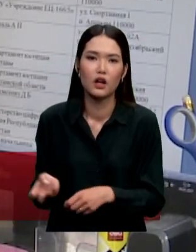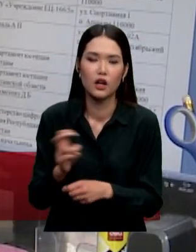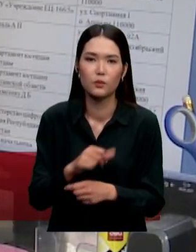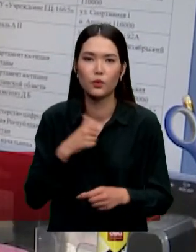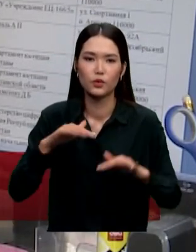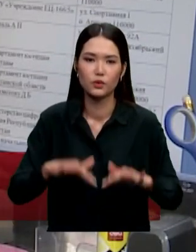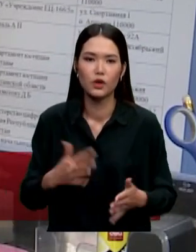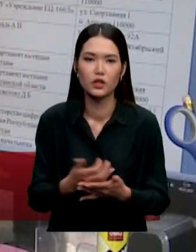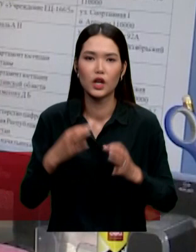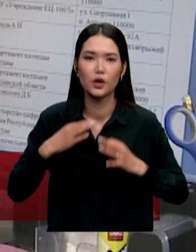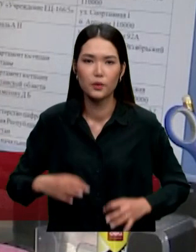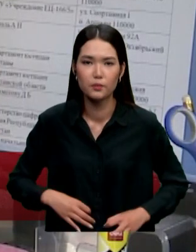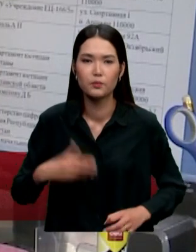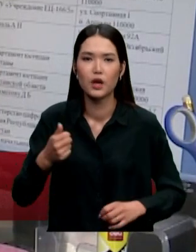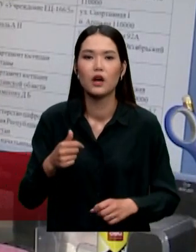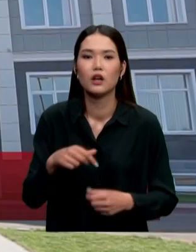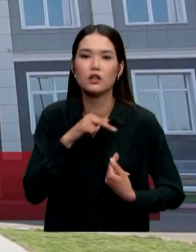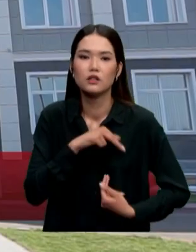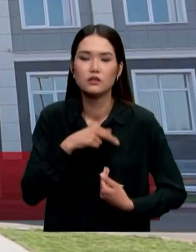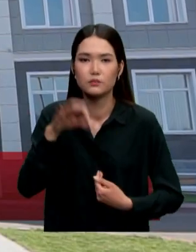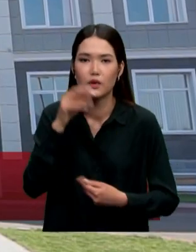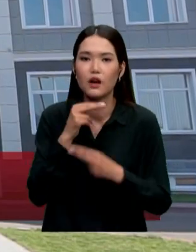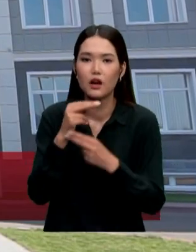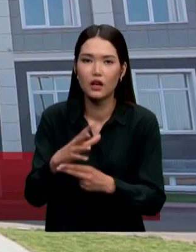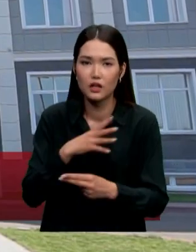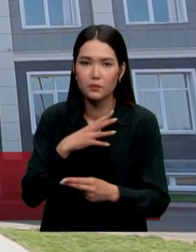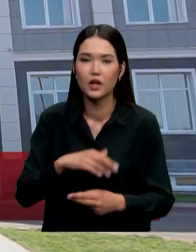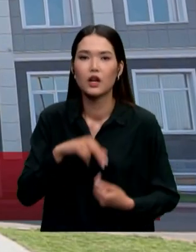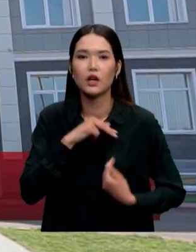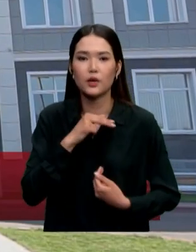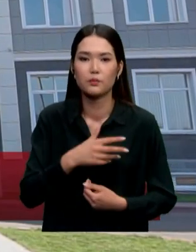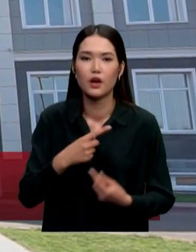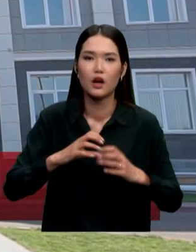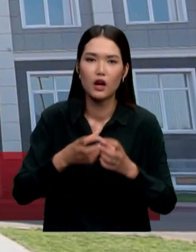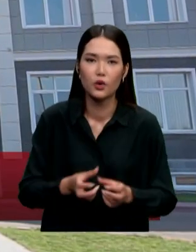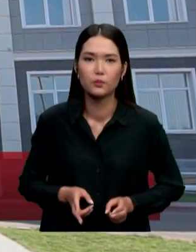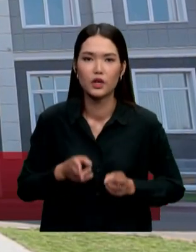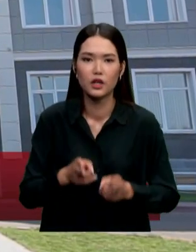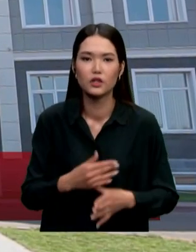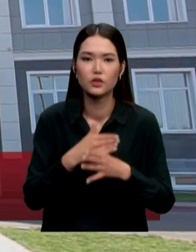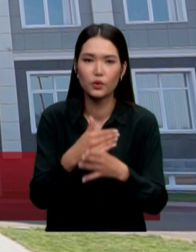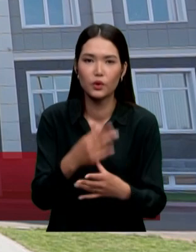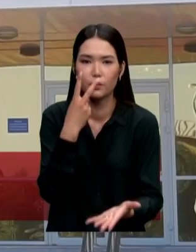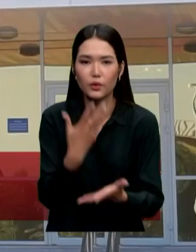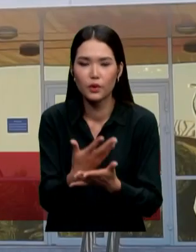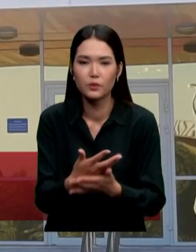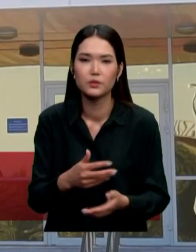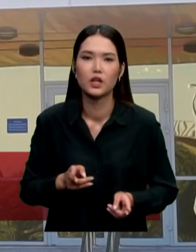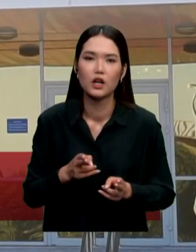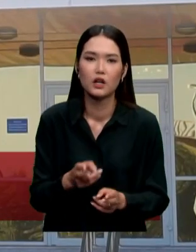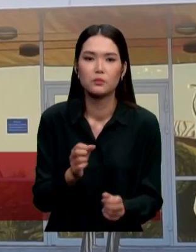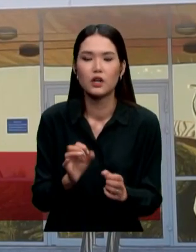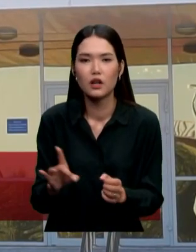берген прокурорлар мен пробация қызметкерлері. Пробация қызметкерлері әлеуметтік құқықтық көмек көрсетумен қатар қылмыс жасағандарды